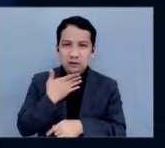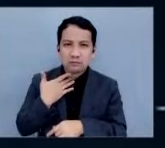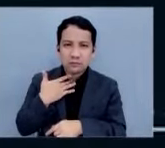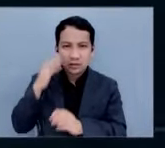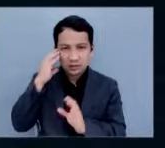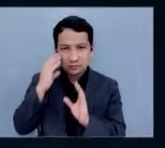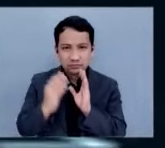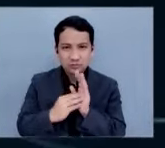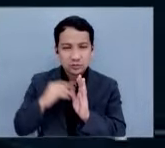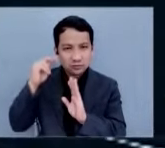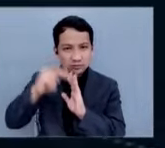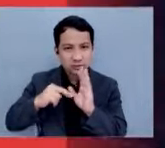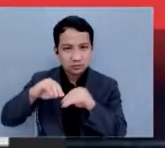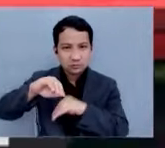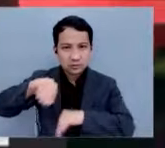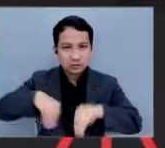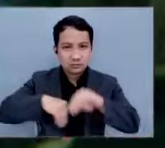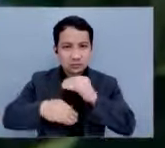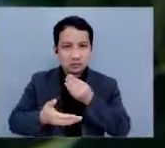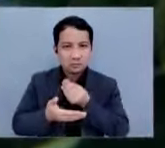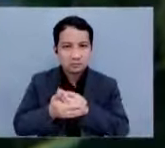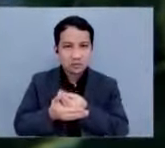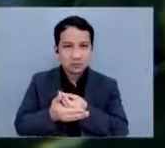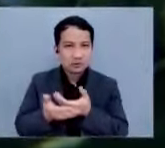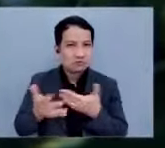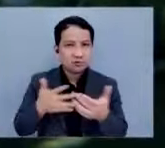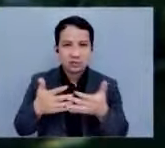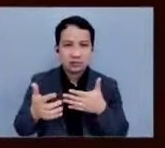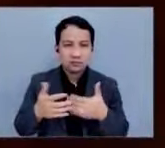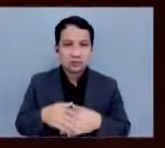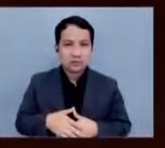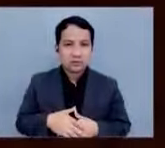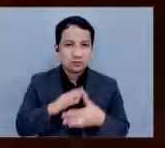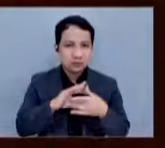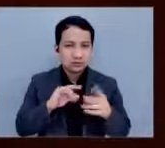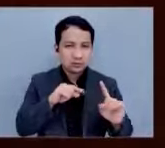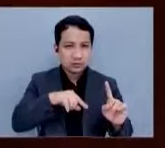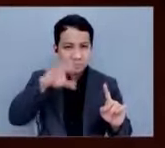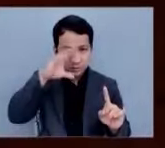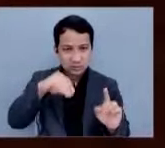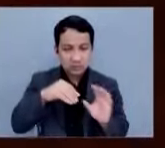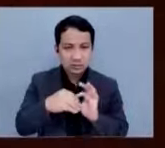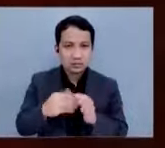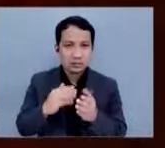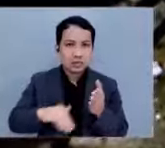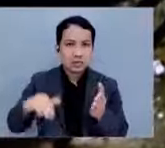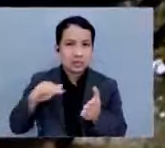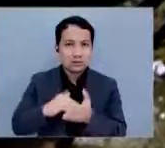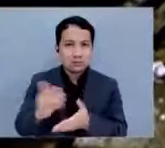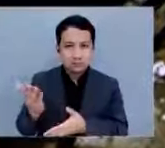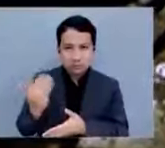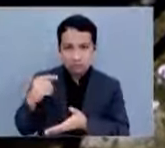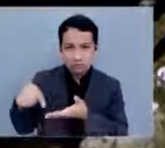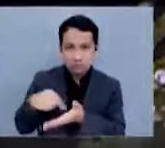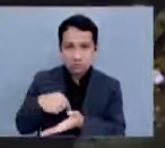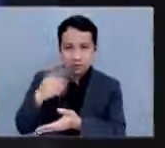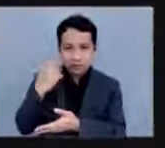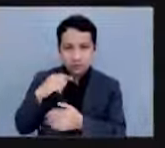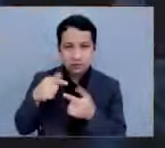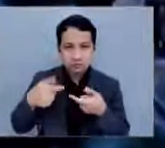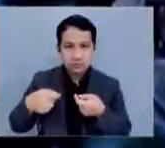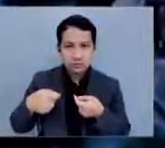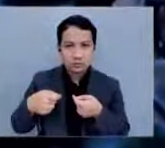video kapalit ang pera o anumang pabor. Tampok ang kwento ng isang lalaki na ilang ulit na hututan ng pera nang nakachat niya